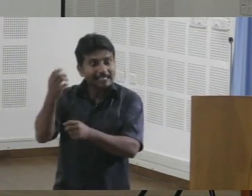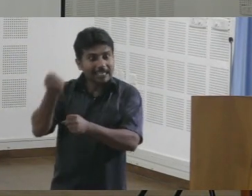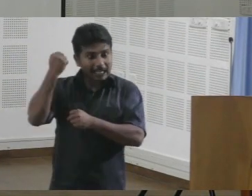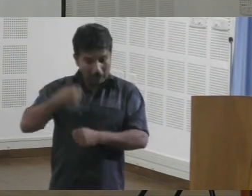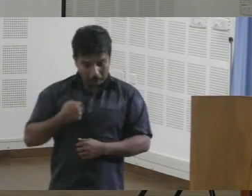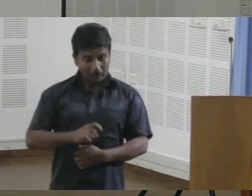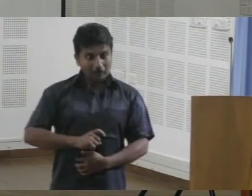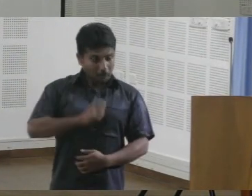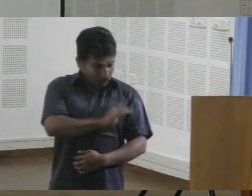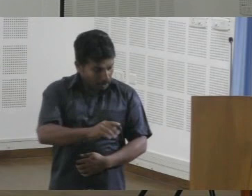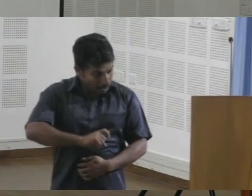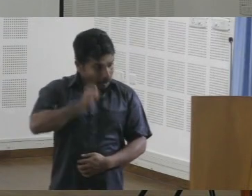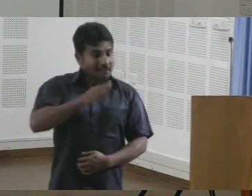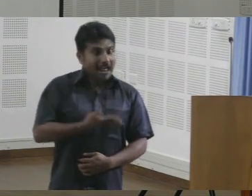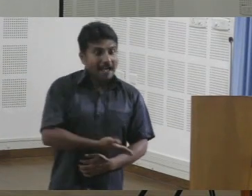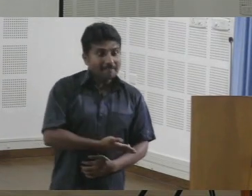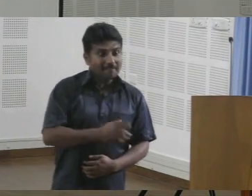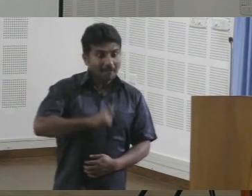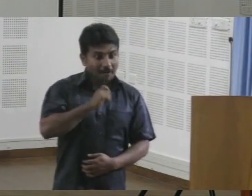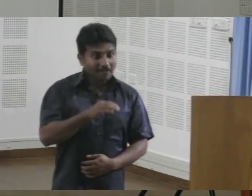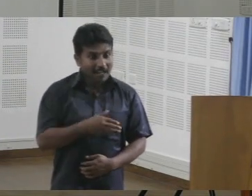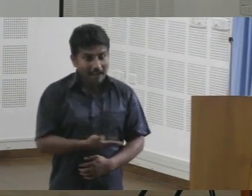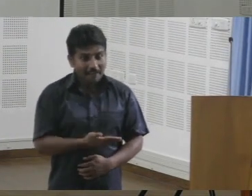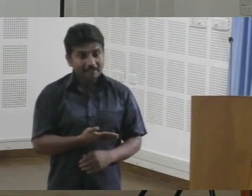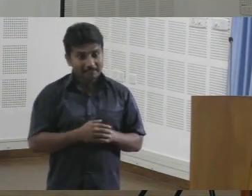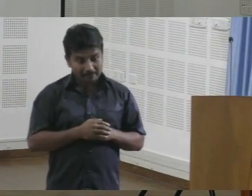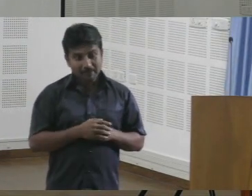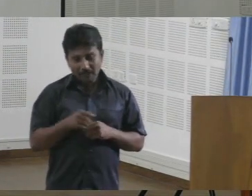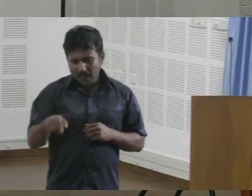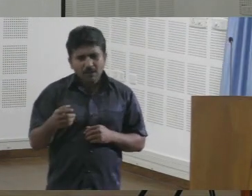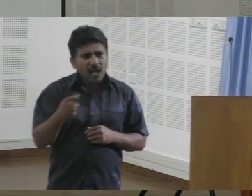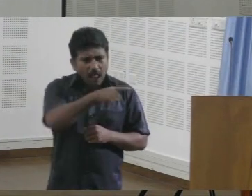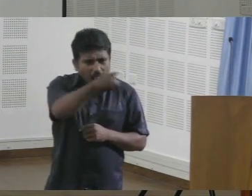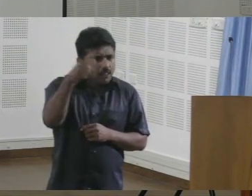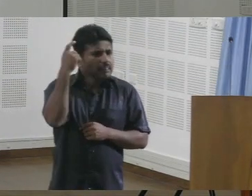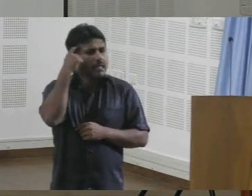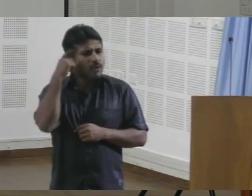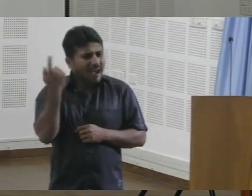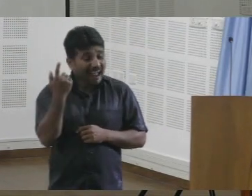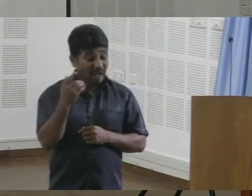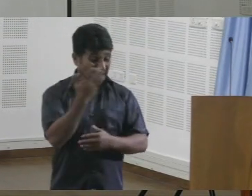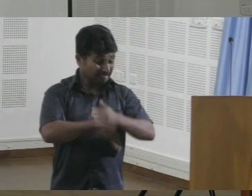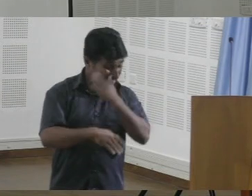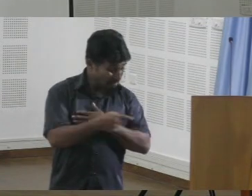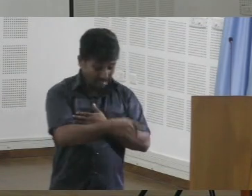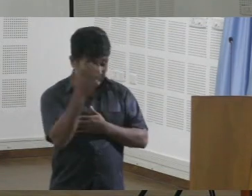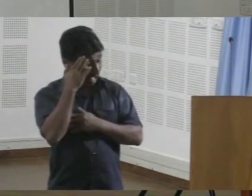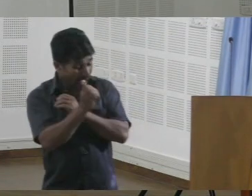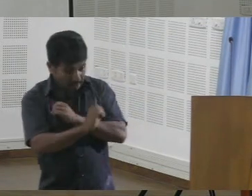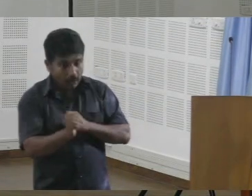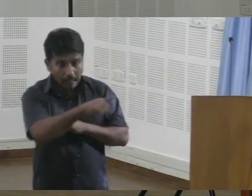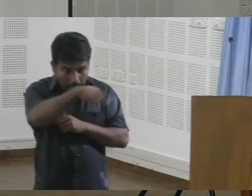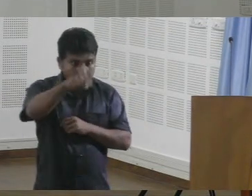ആവുന്നുണ്ട് എന്നുള്ളത്. എല്ലാവർക്കും അതൊരു പാഠമായിരുന്നു. ആരും എല്ലാവരും വിചാരിക്കുന്നത് ഇങ്ങനത്തെ കുട്ടികൾക്ക് ഇതൊന്നും അറിയൊന്നുമില്ല എന്നുള്ളതാണ്. പക്ഷേ